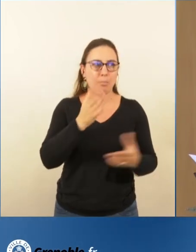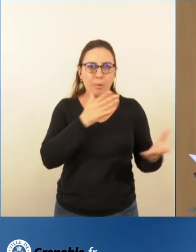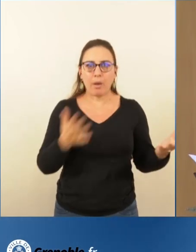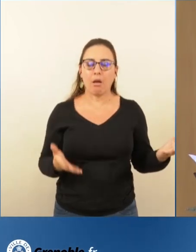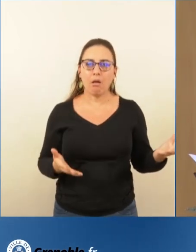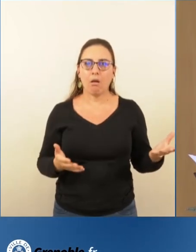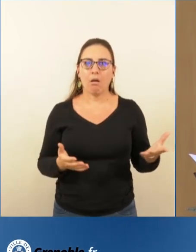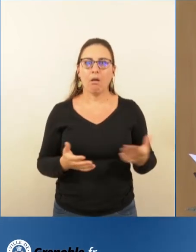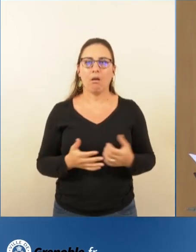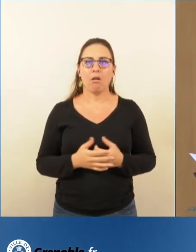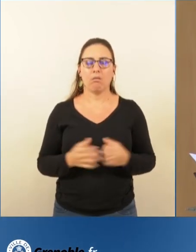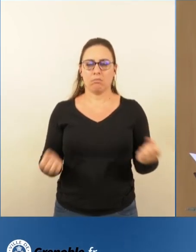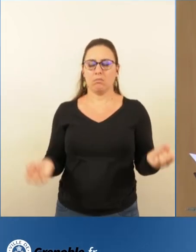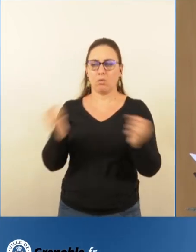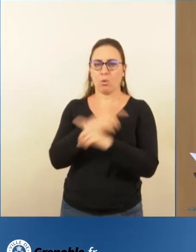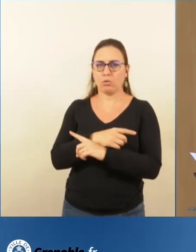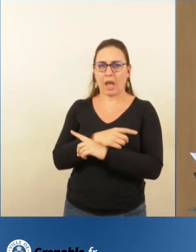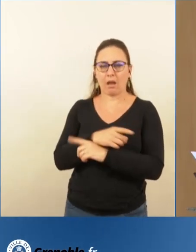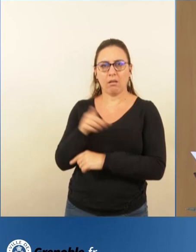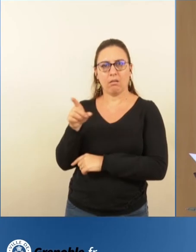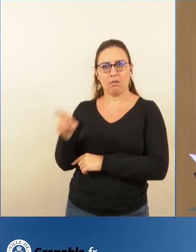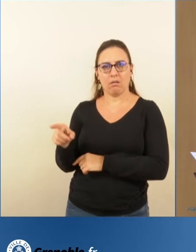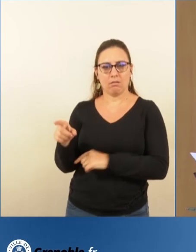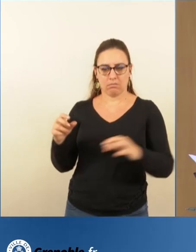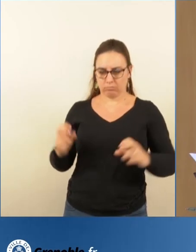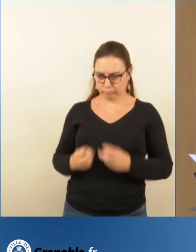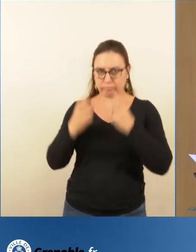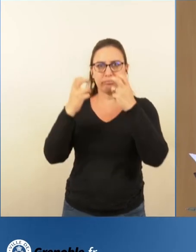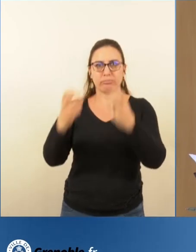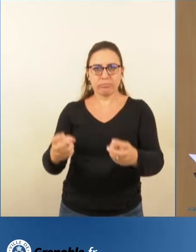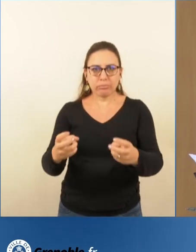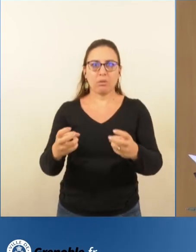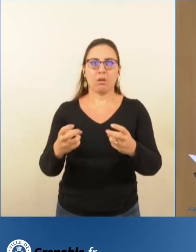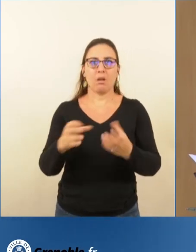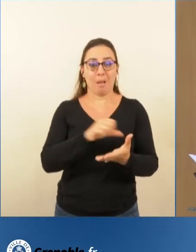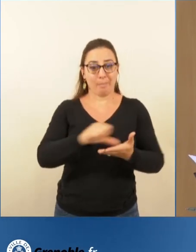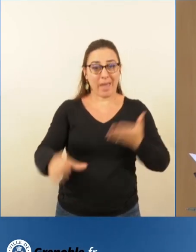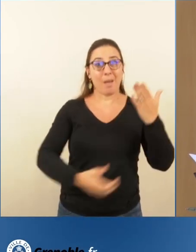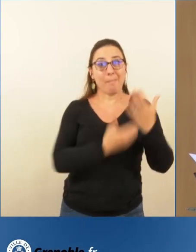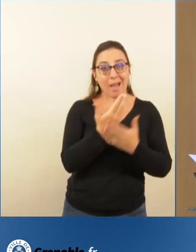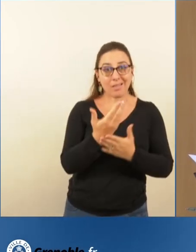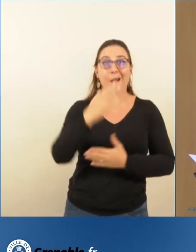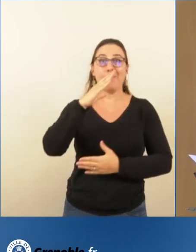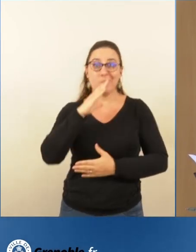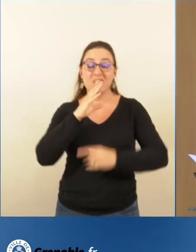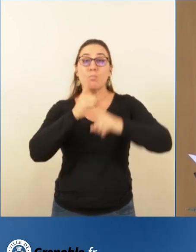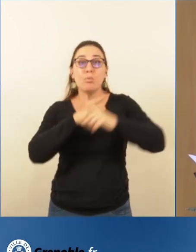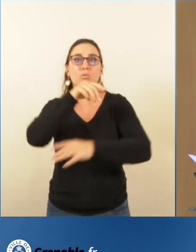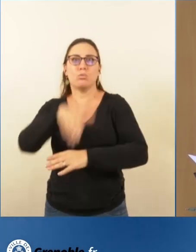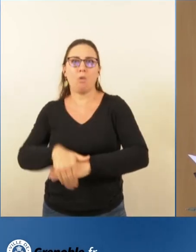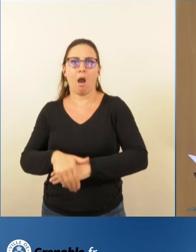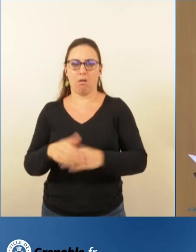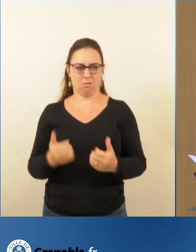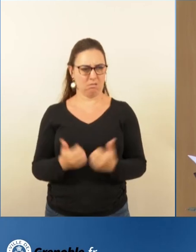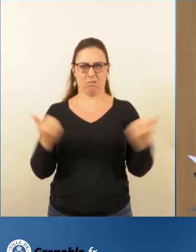alors que vous avez augmenté l'addition en faisant payer le périscolaire du matin du midi et du soir